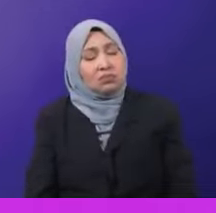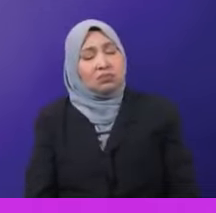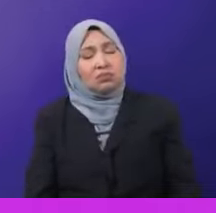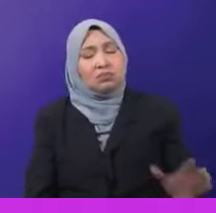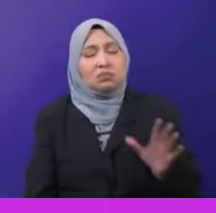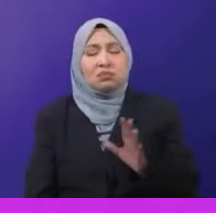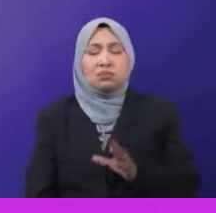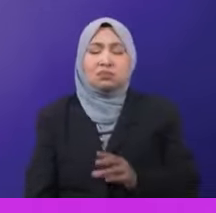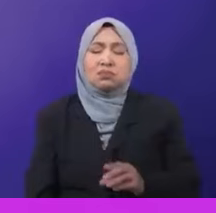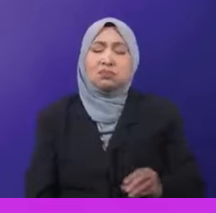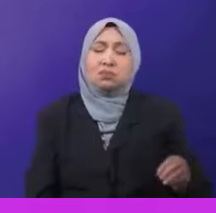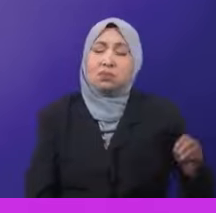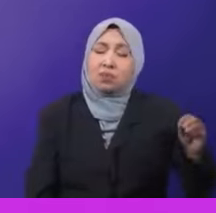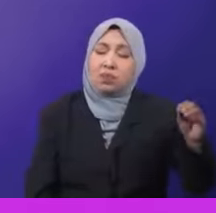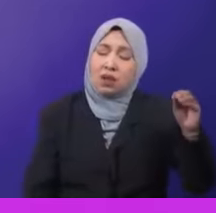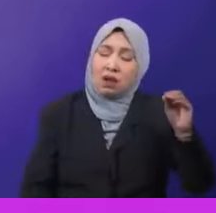فمن